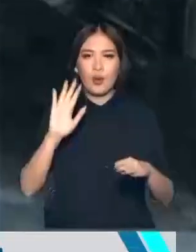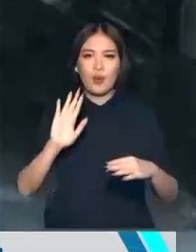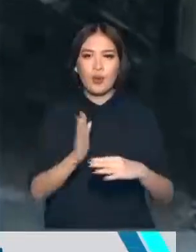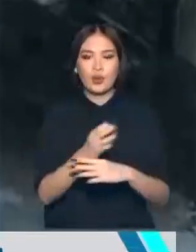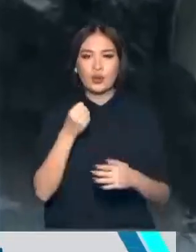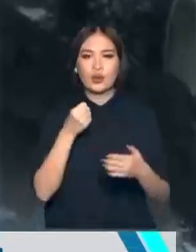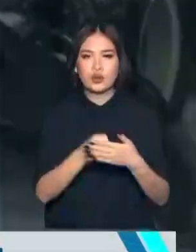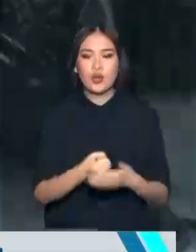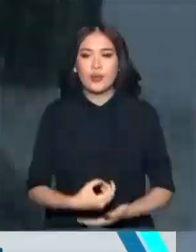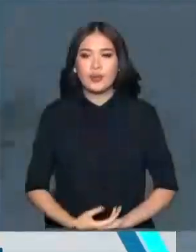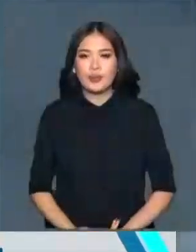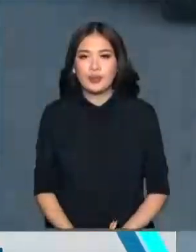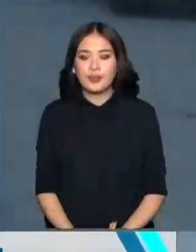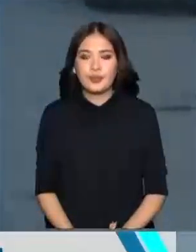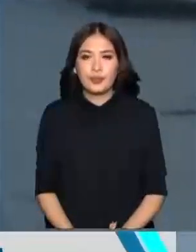устранения аварии.